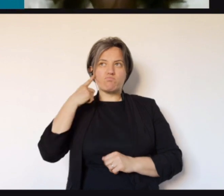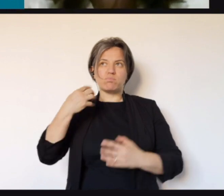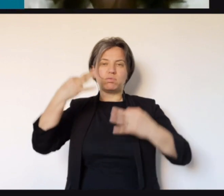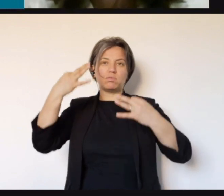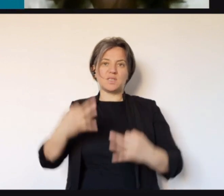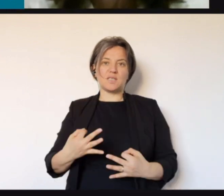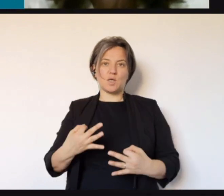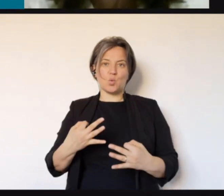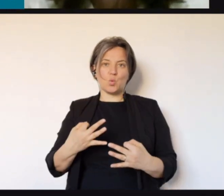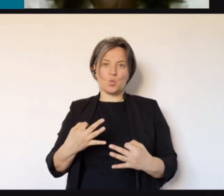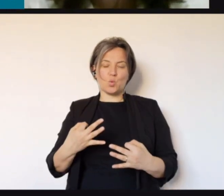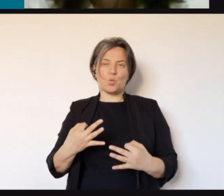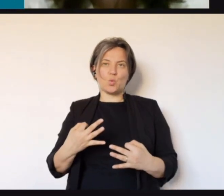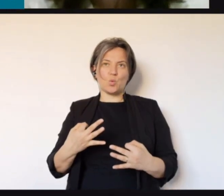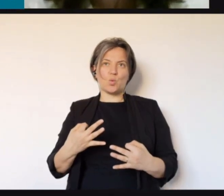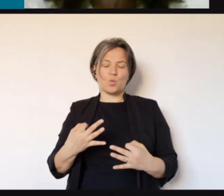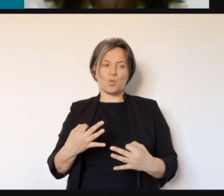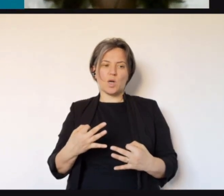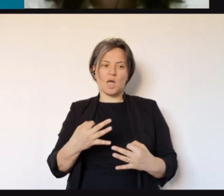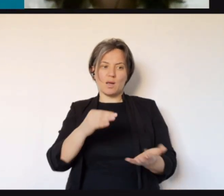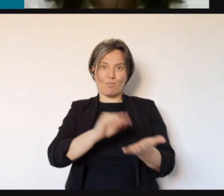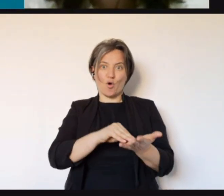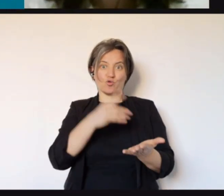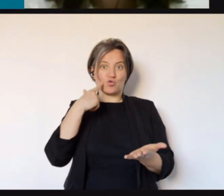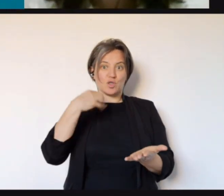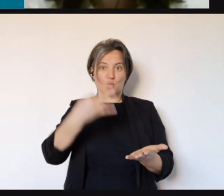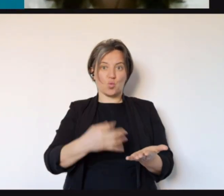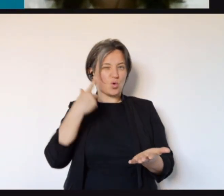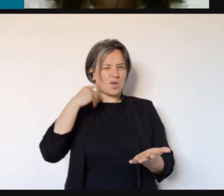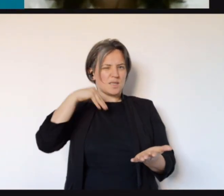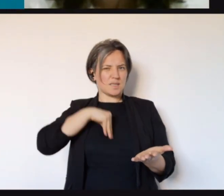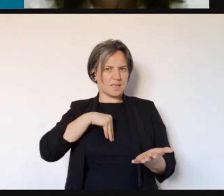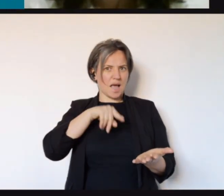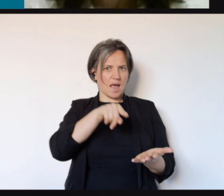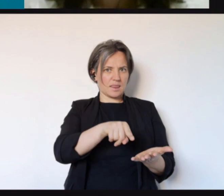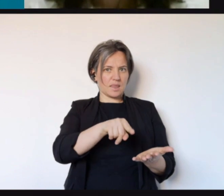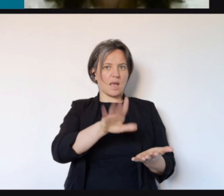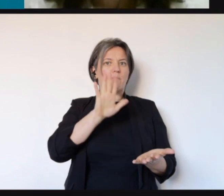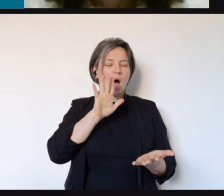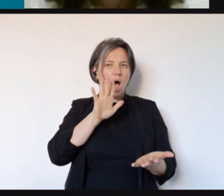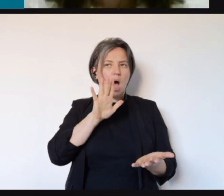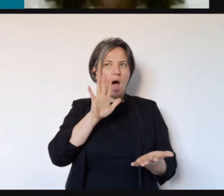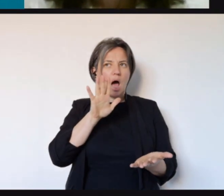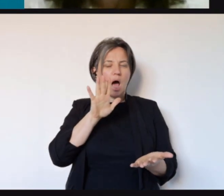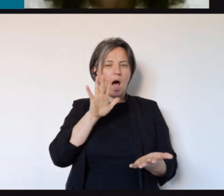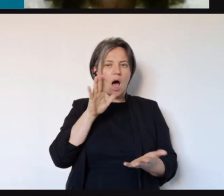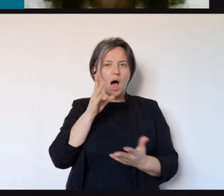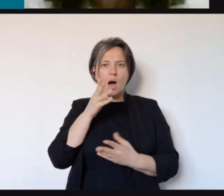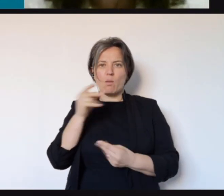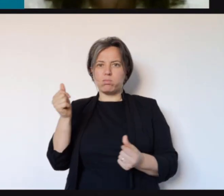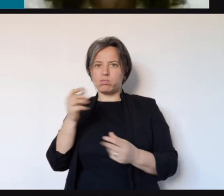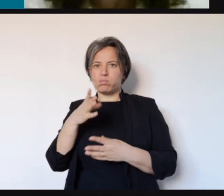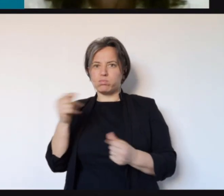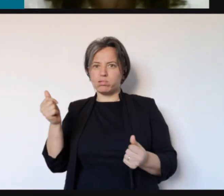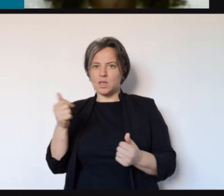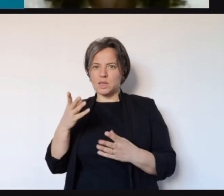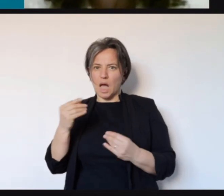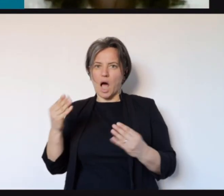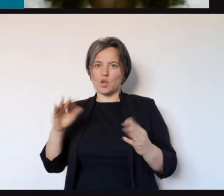dentro questa sicurezza vi potete perdere tante altre cose.